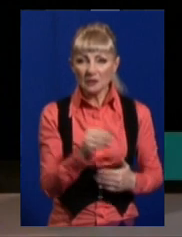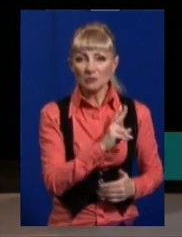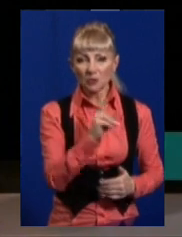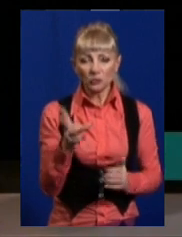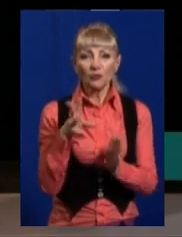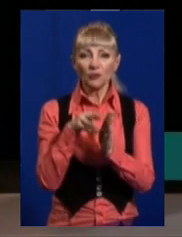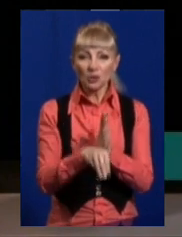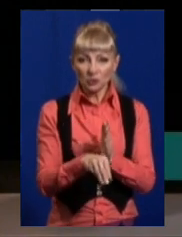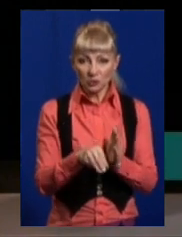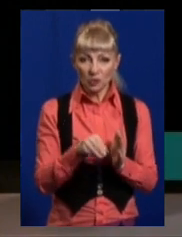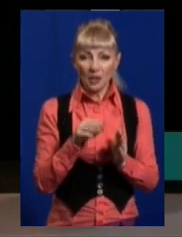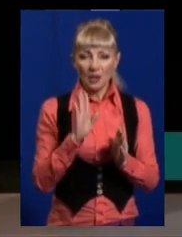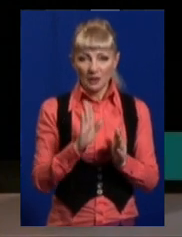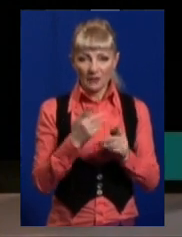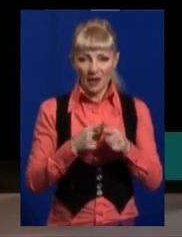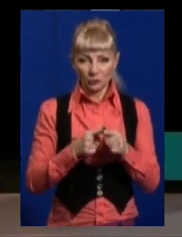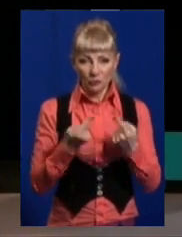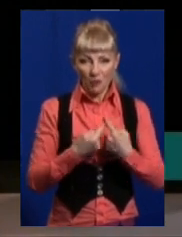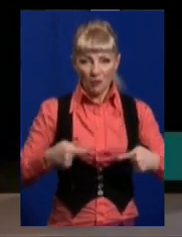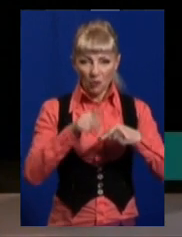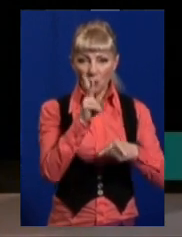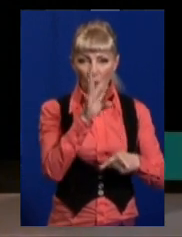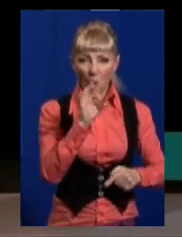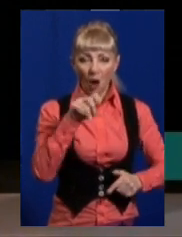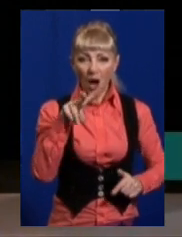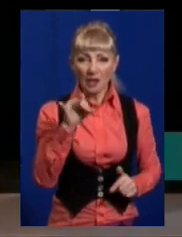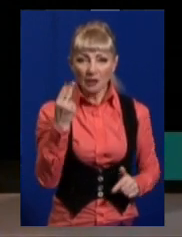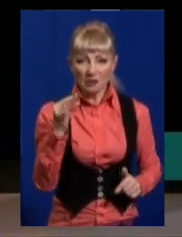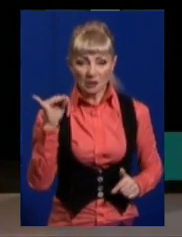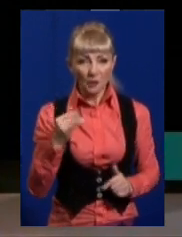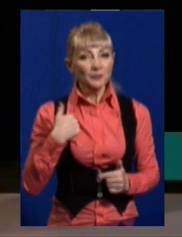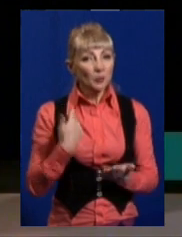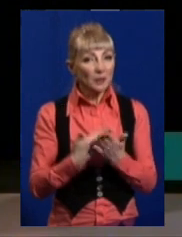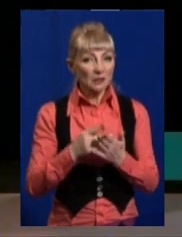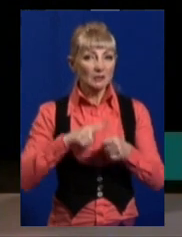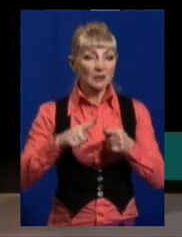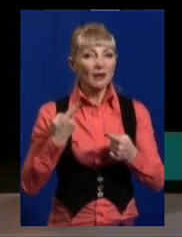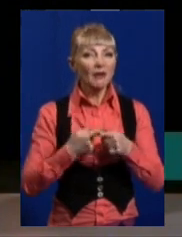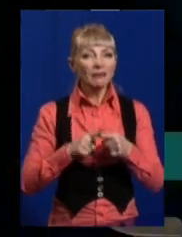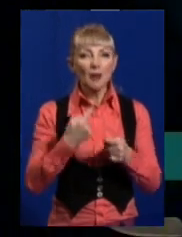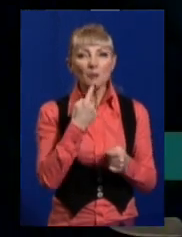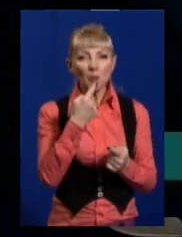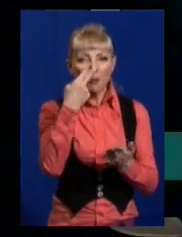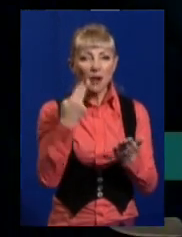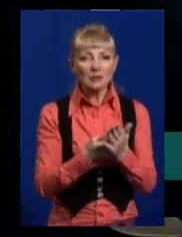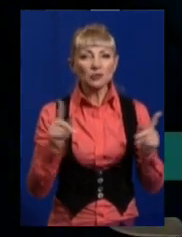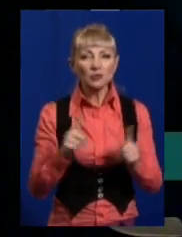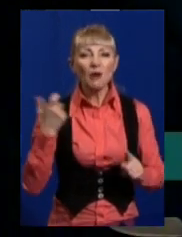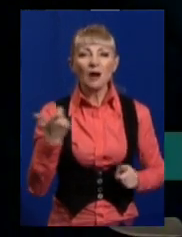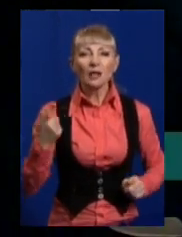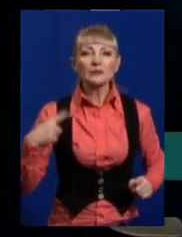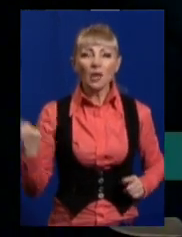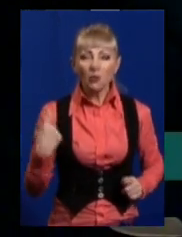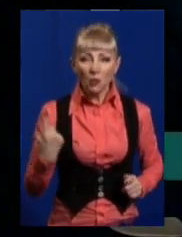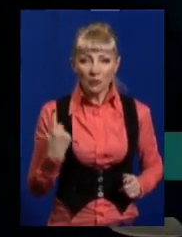війшов до цієї коаліції. Але мені здавалося, що скоріше це спроба продемонструвати, що Харківська